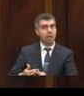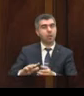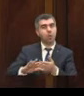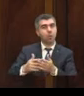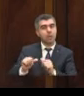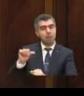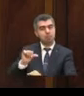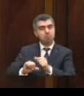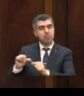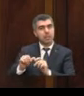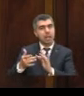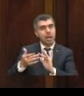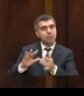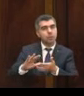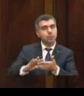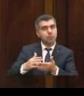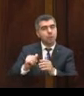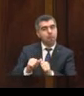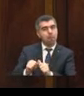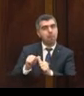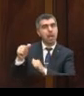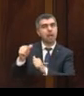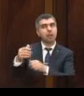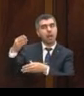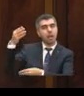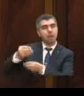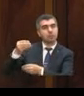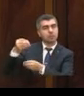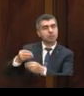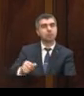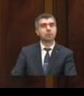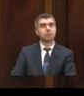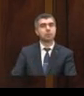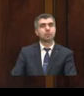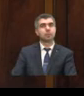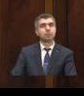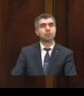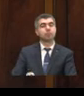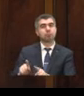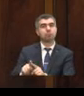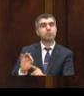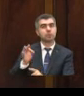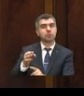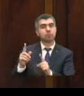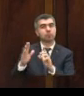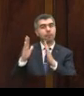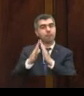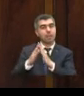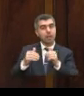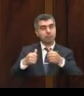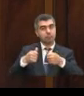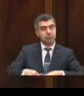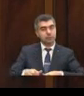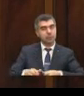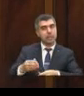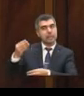التحول الرقمي والعمل عن بعد بعدما أثبت هذا الأسلوب نجاعته خلال فترة الحجر المنزلي،